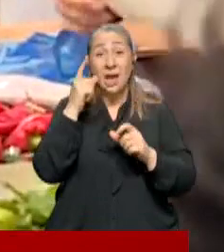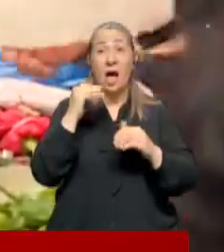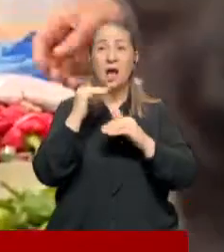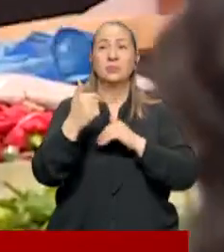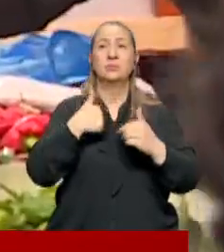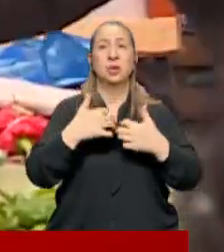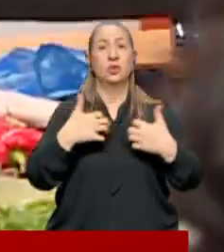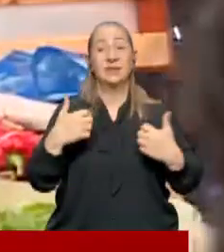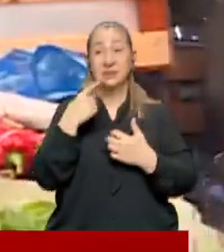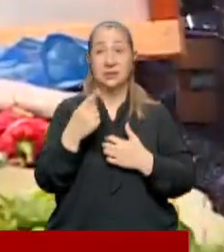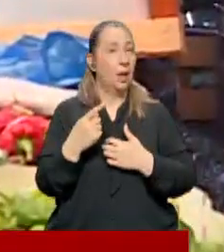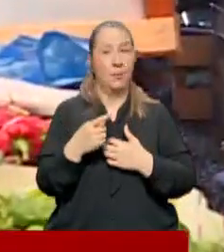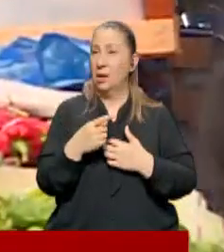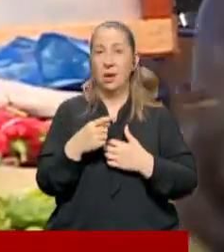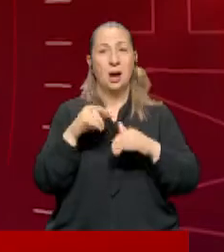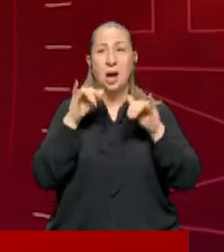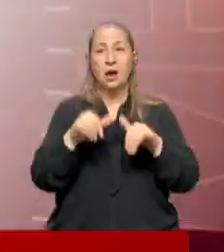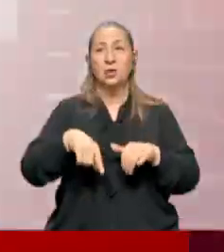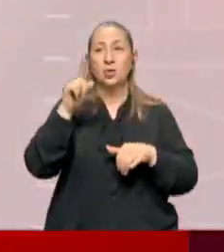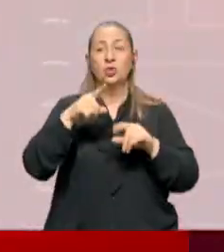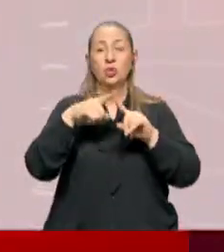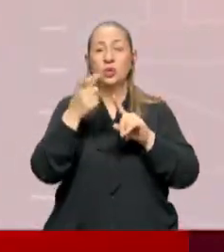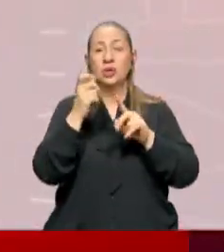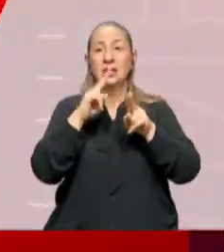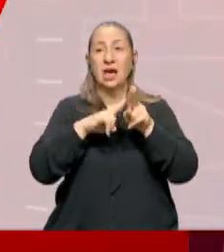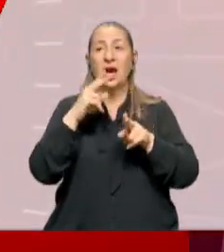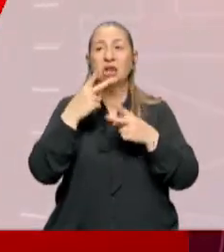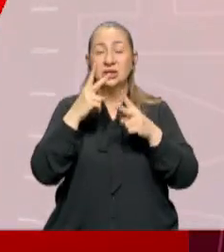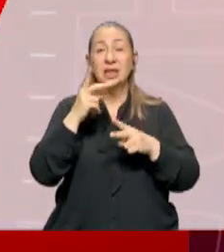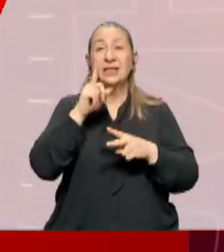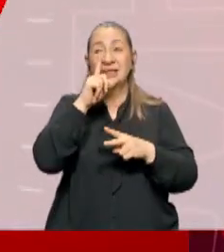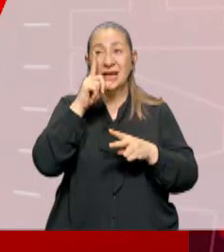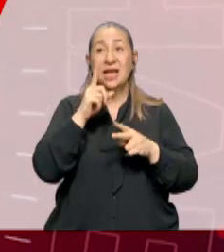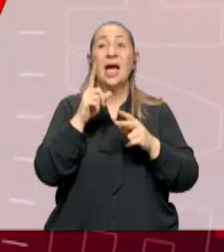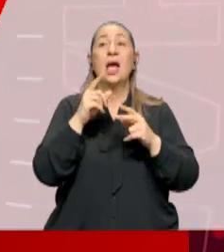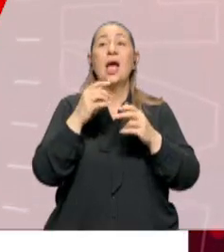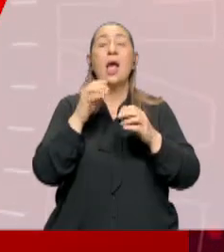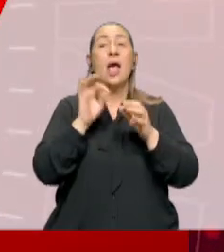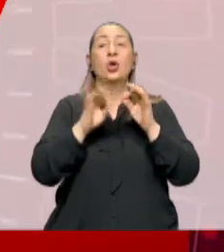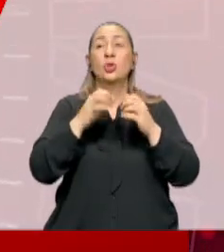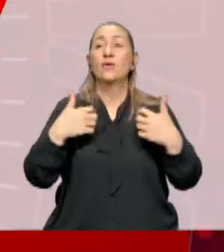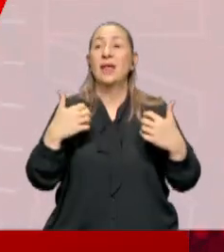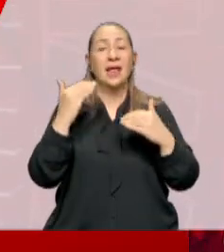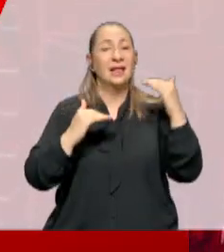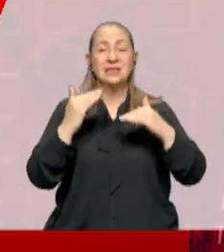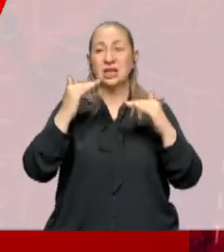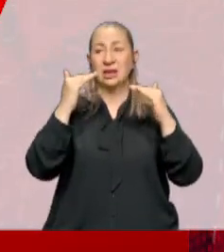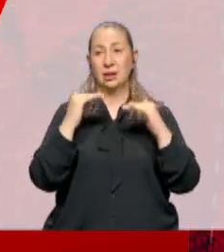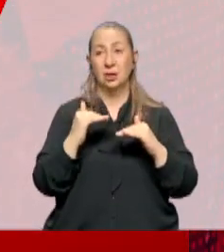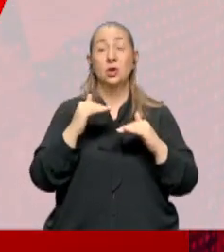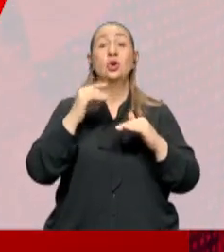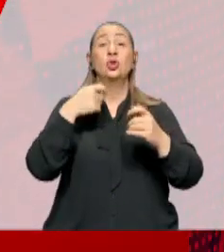halkımız bize güvensin dedi ama aynı gün TÜİK açıkladı nisanda ekonomik Güven endeksi geriledi yani